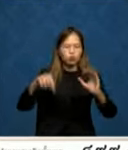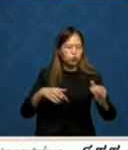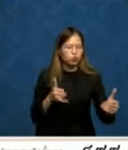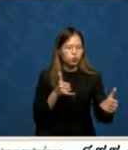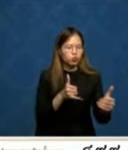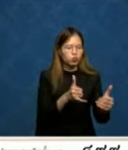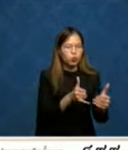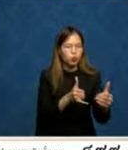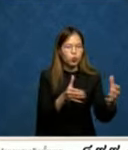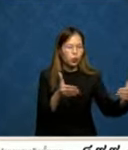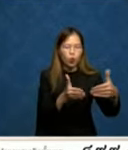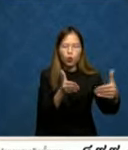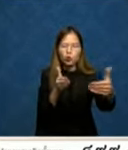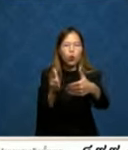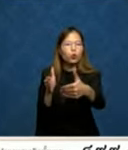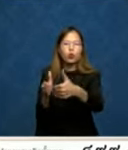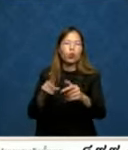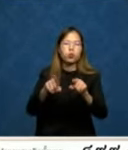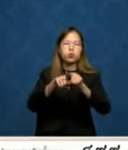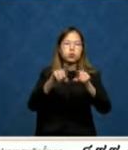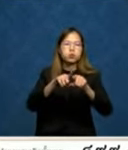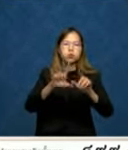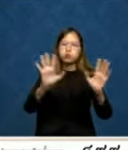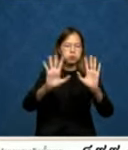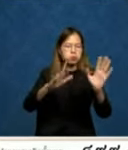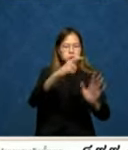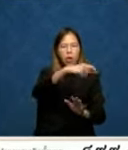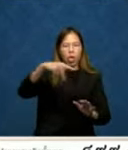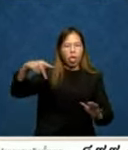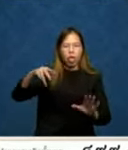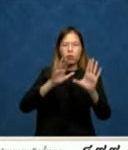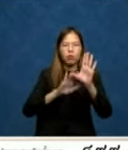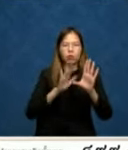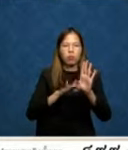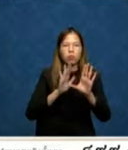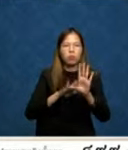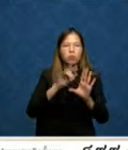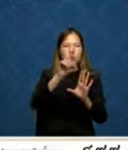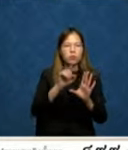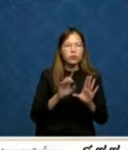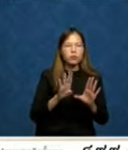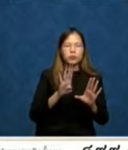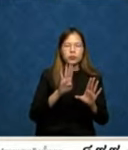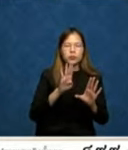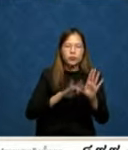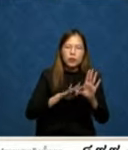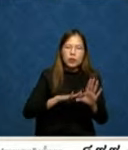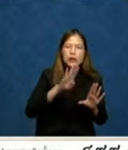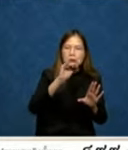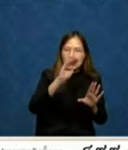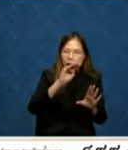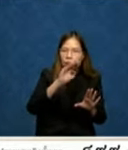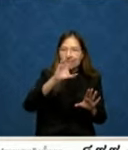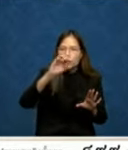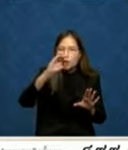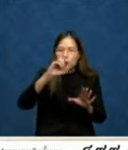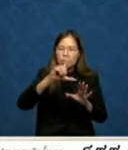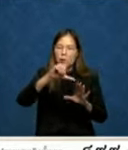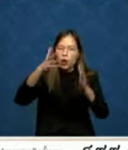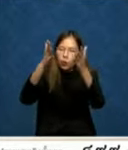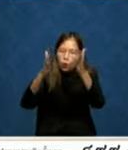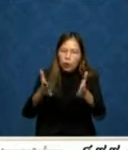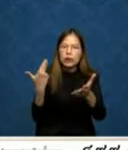ะครับไม่มีแอปพลิเคชันไหนครับที่จะเคยลงทะเบียนประชาชนได้ถึง40ถึง50ล้านคนมาก่อนด้ว